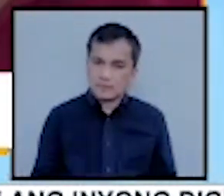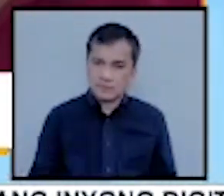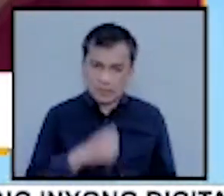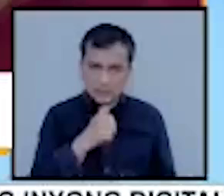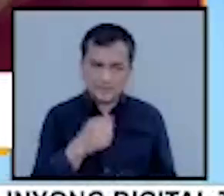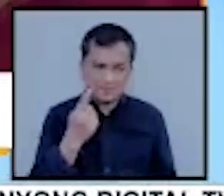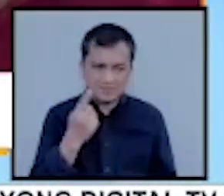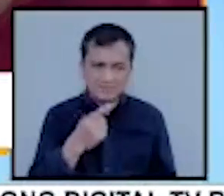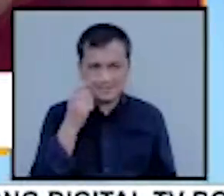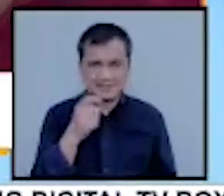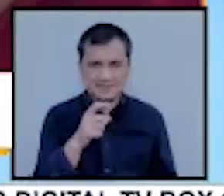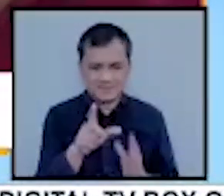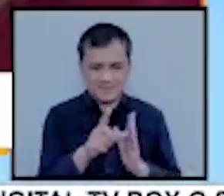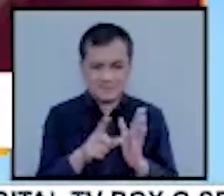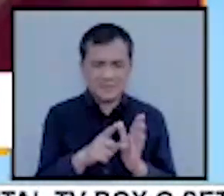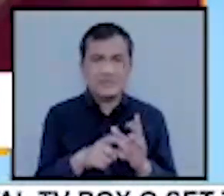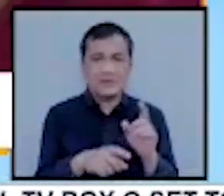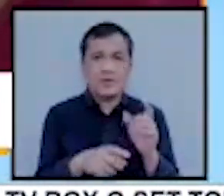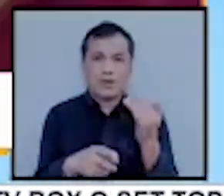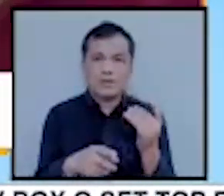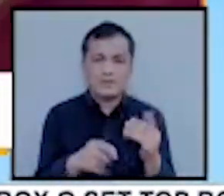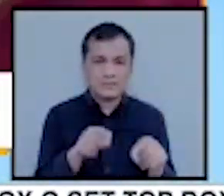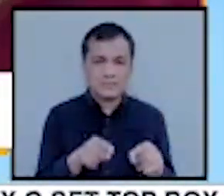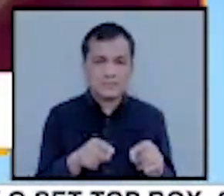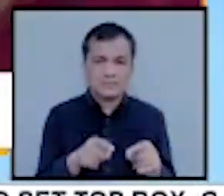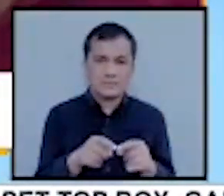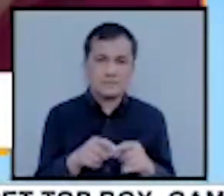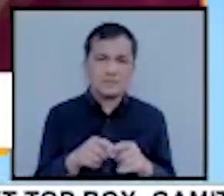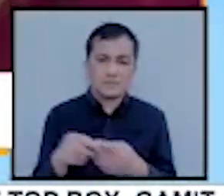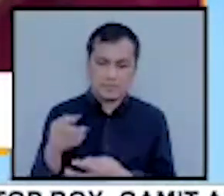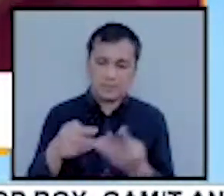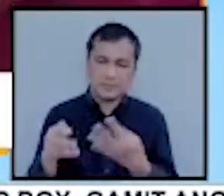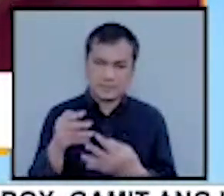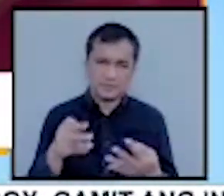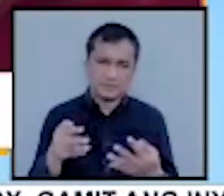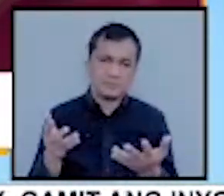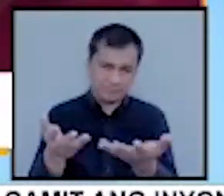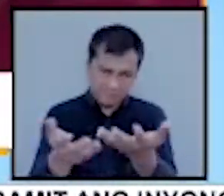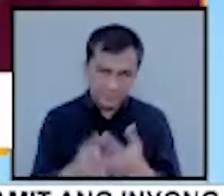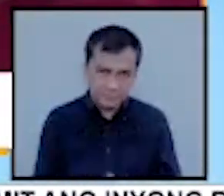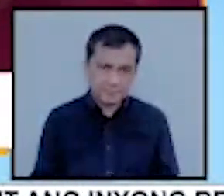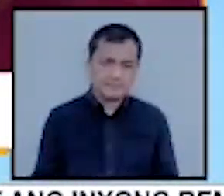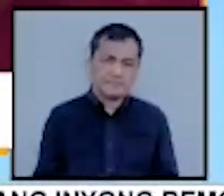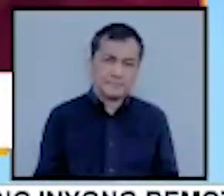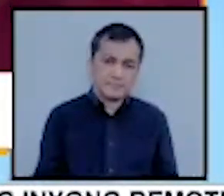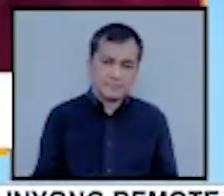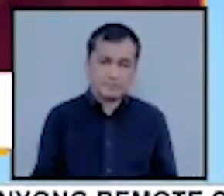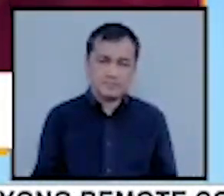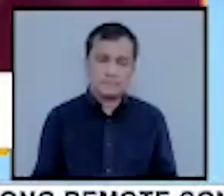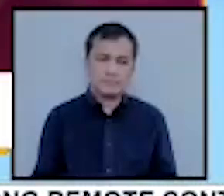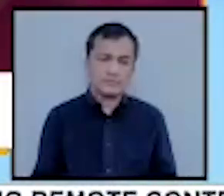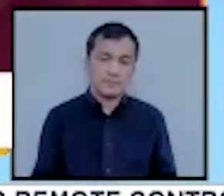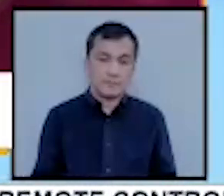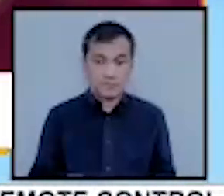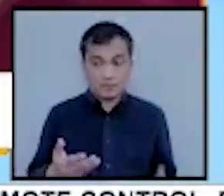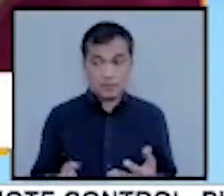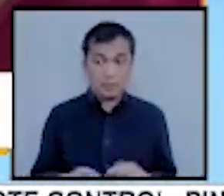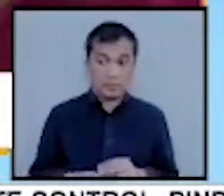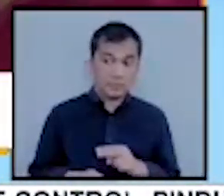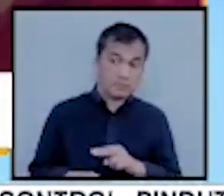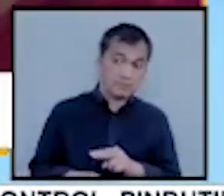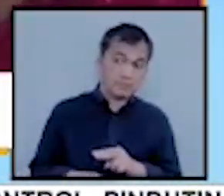batas. Yan ay dahil sa pakikipagkapwa-tao yan. Siguro, nakikita nito